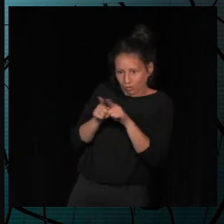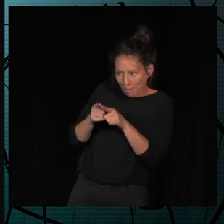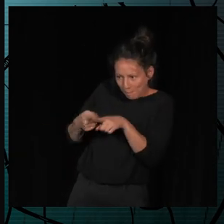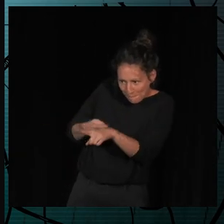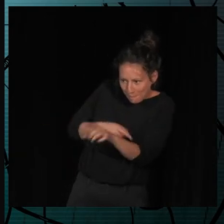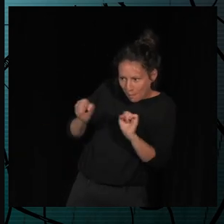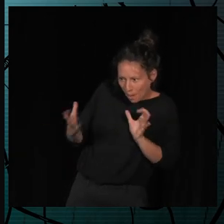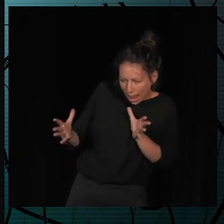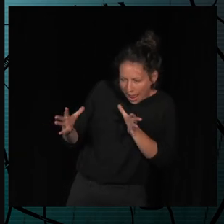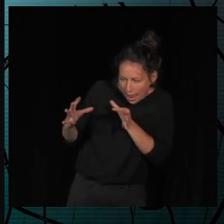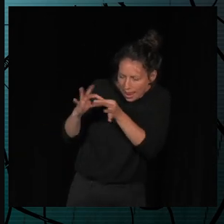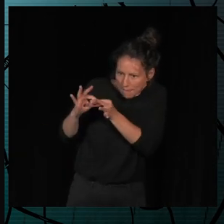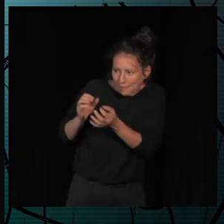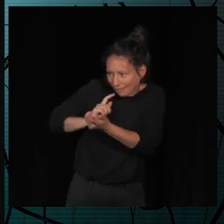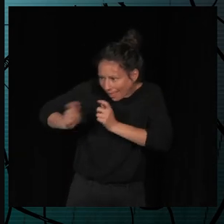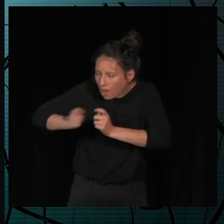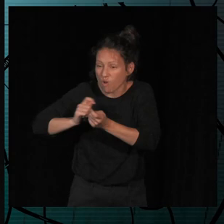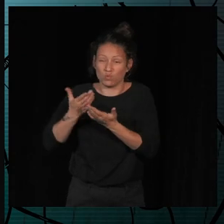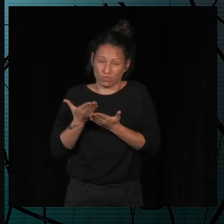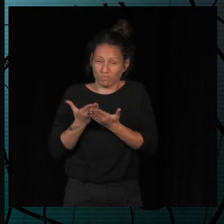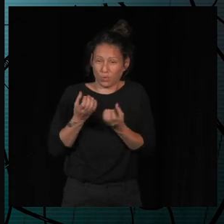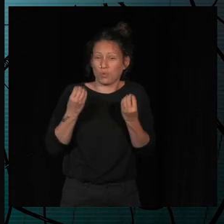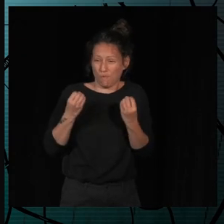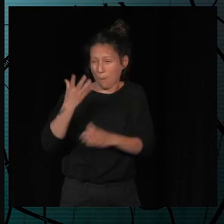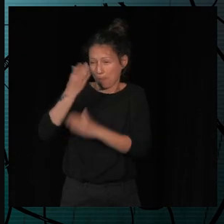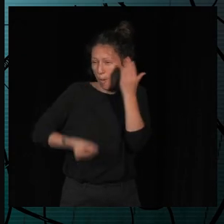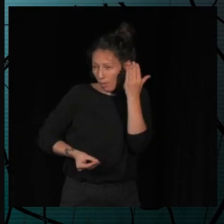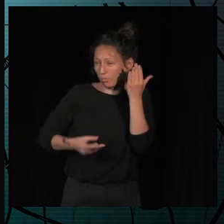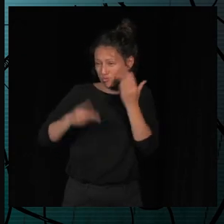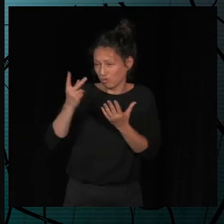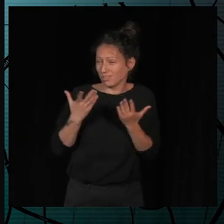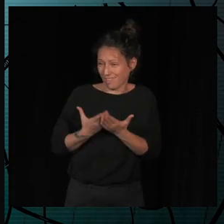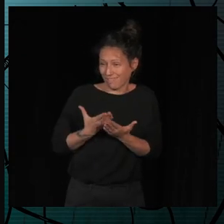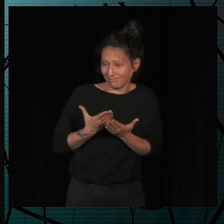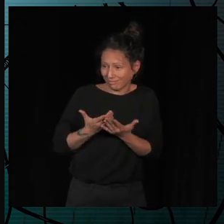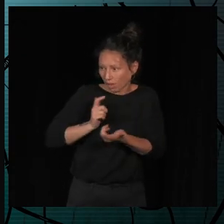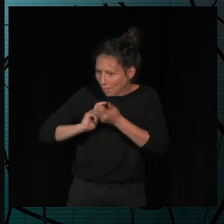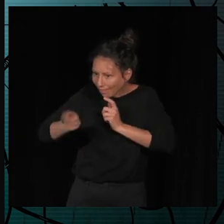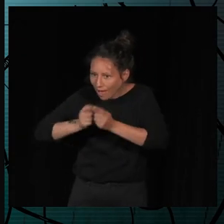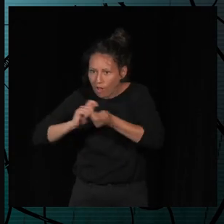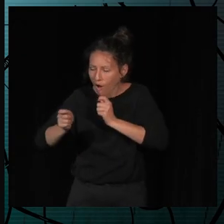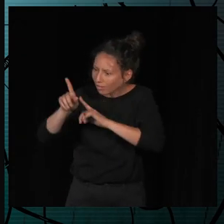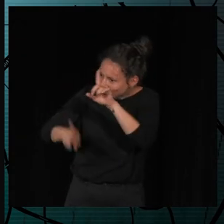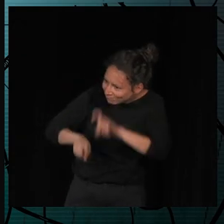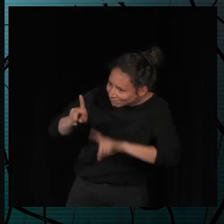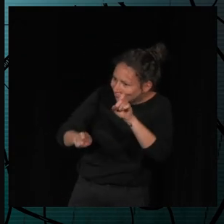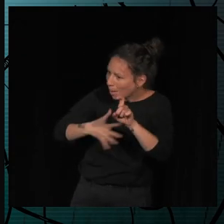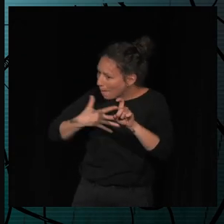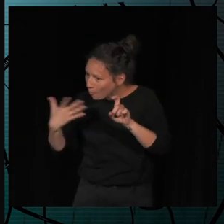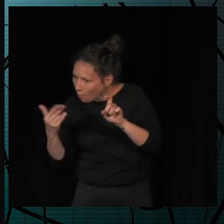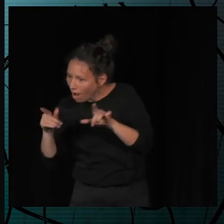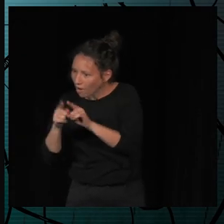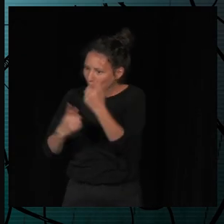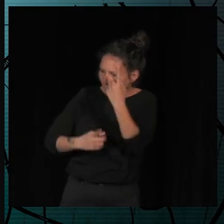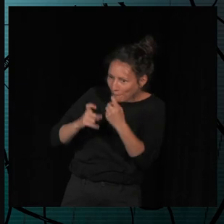parce que c'est souvent le dialogue qui manque le plus je crois et quand on parle des écrans en fait on parle